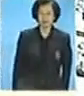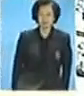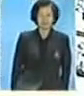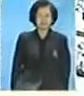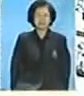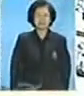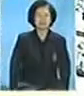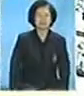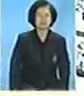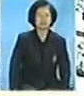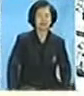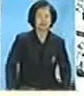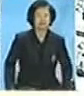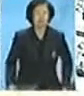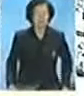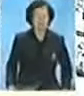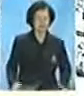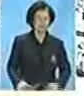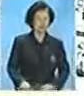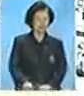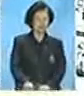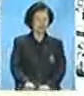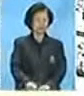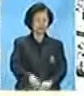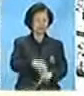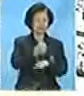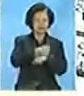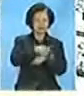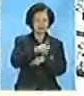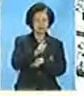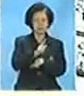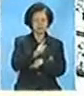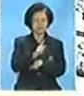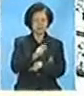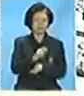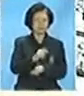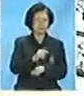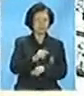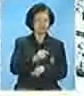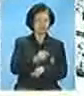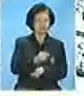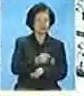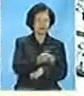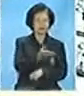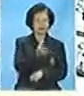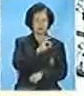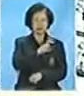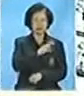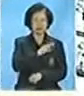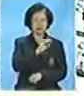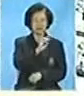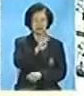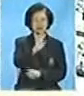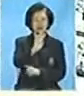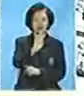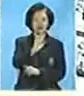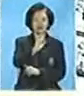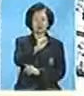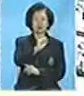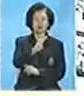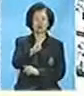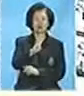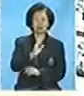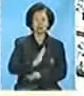เรียนท่านประธานวุฒิสภาที่เคารพท่านเพื่อนสมาชิกวุฒิสภาผู้ทรงเกียรติทุกท่